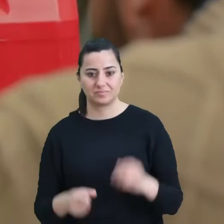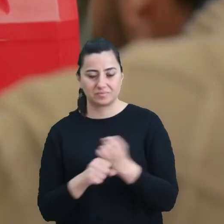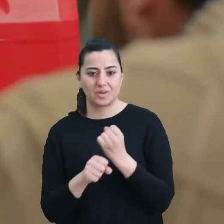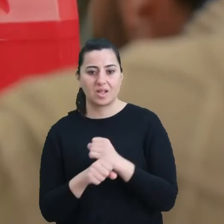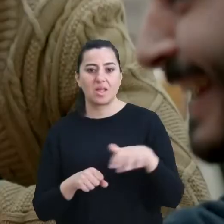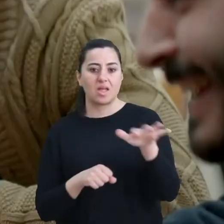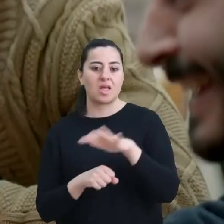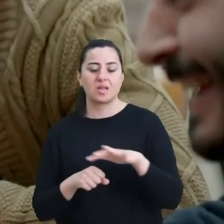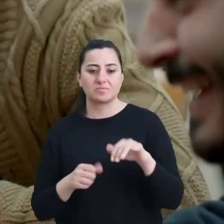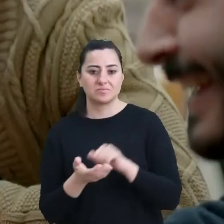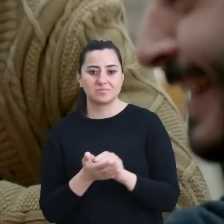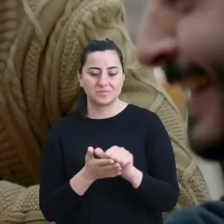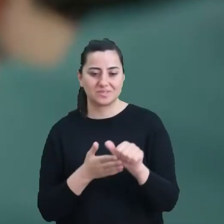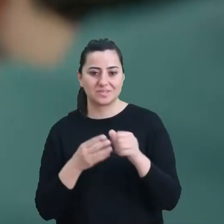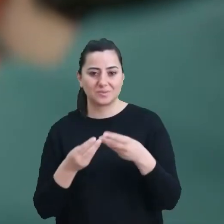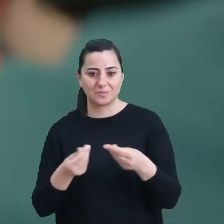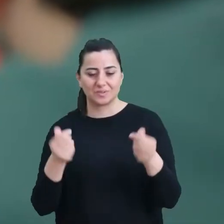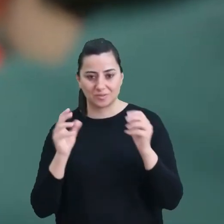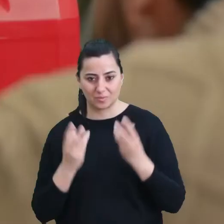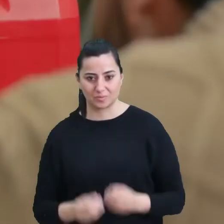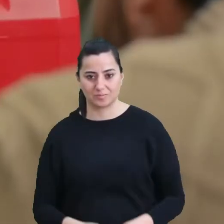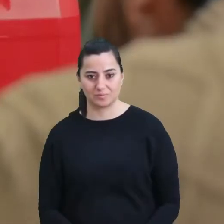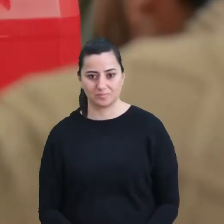Tahtalar, mahtalar, her yerle çürüteceğiz onu.